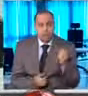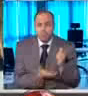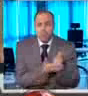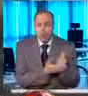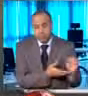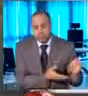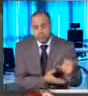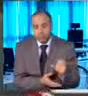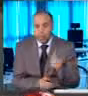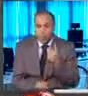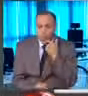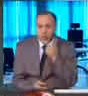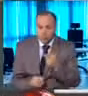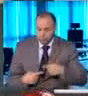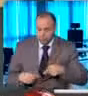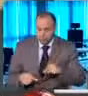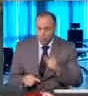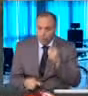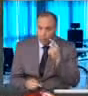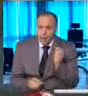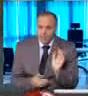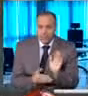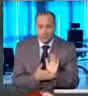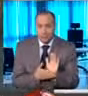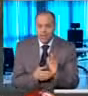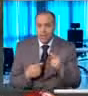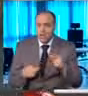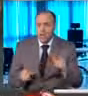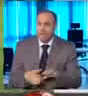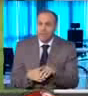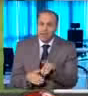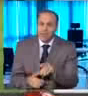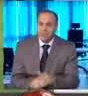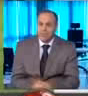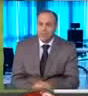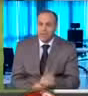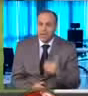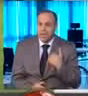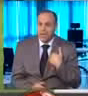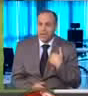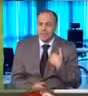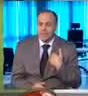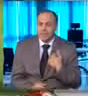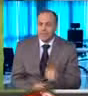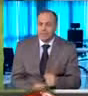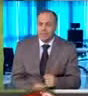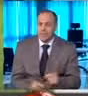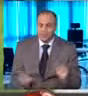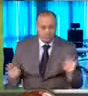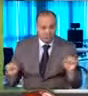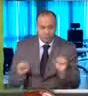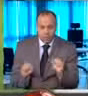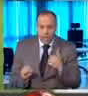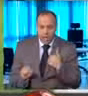هي بعض من الورشات التي أسست هذه التظاهرة. احنا همزة معناها وصل، احنا ربط بينهم وبين